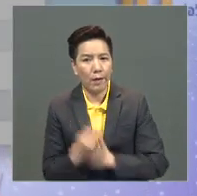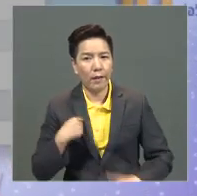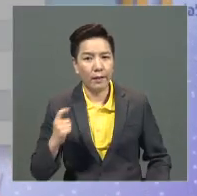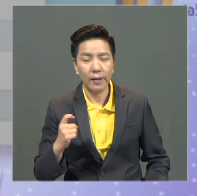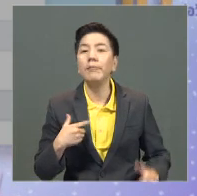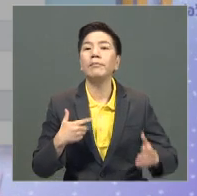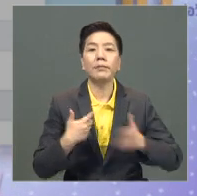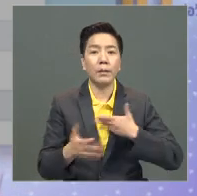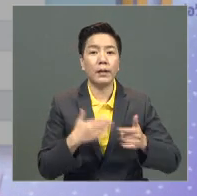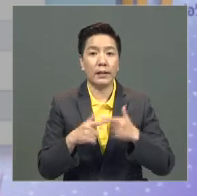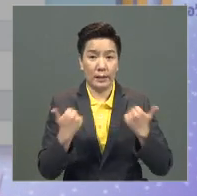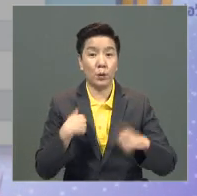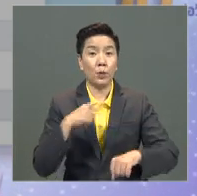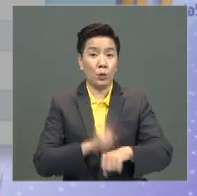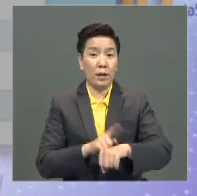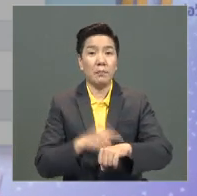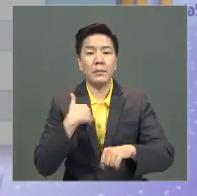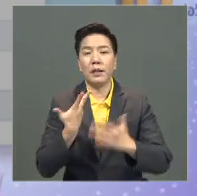นั้นคืนใช่ไหมค่ะได้เกิดโรงแรมที่คุณจะไปวันนี้คุณจะไปพักมันเต็มมันไม่ได้มันก็อาจจะเดี๋ยวกัดไปทั่วไปR